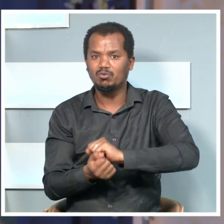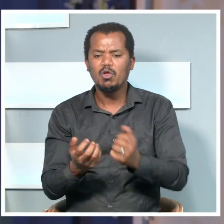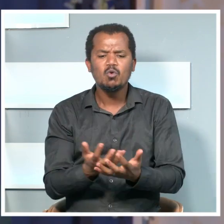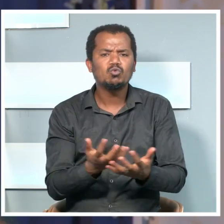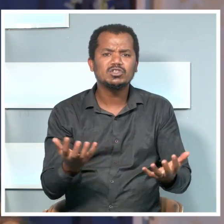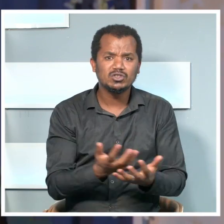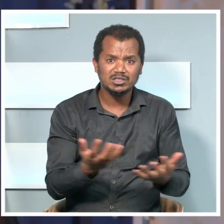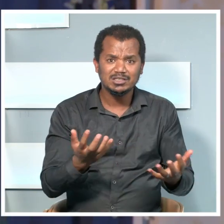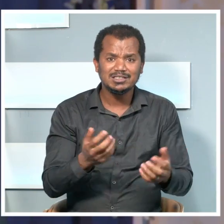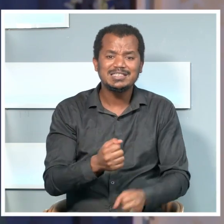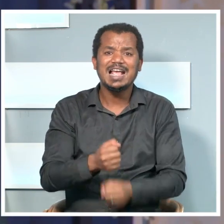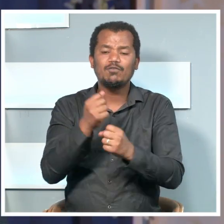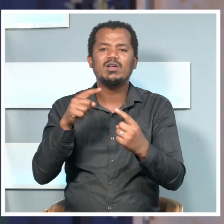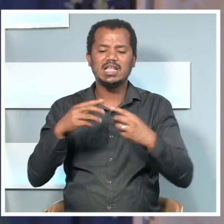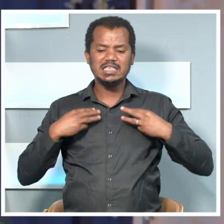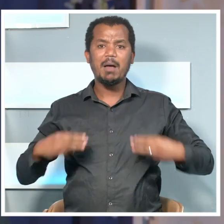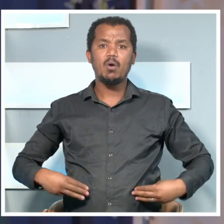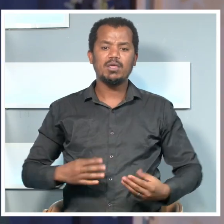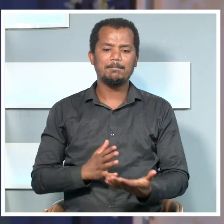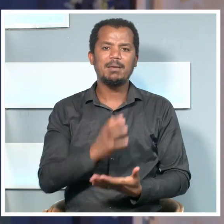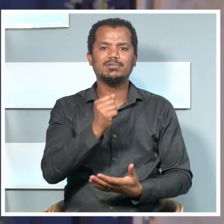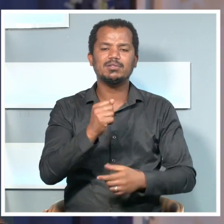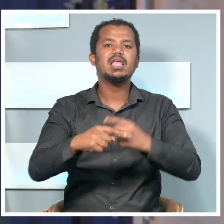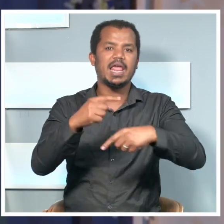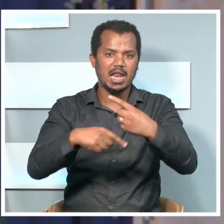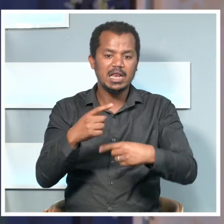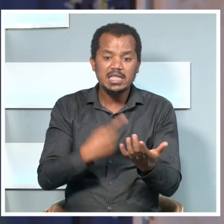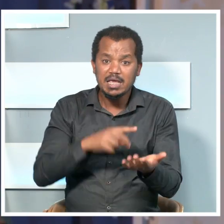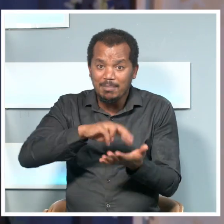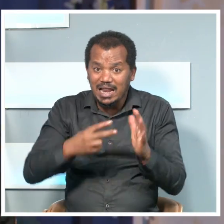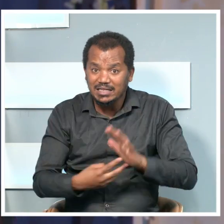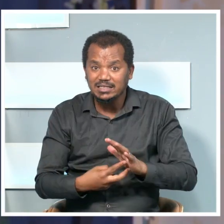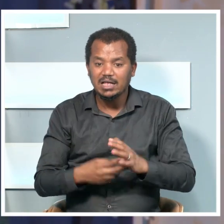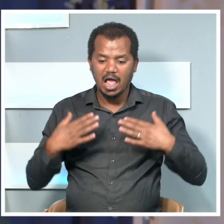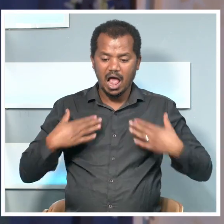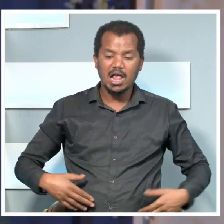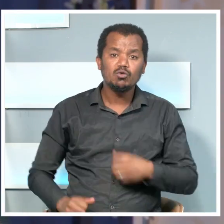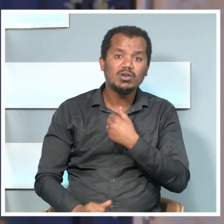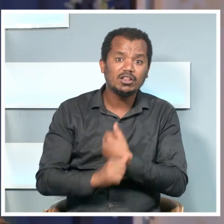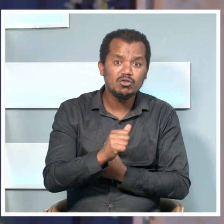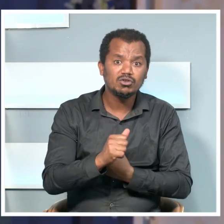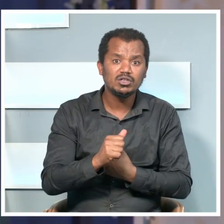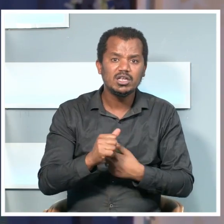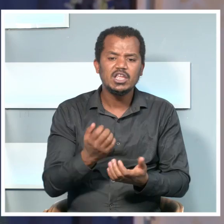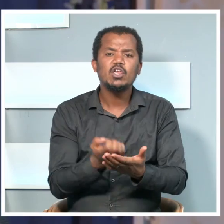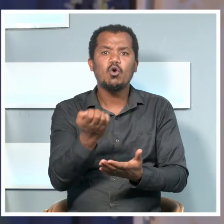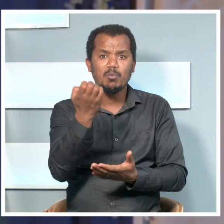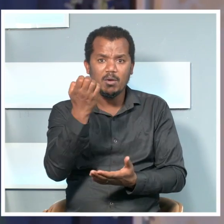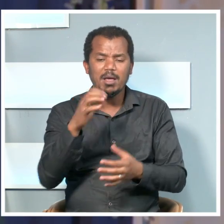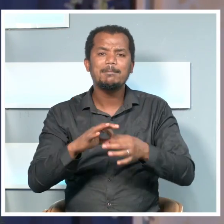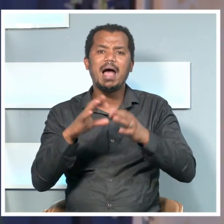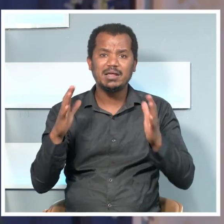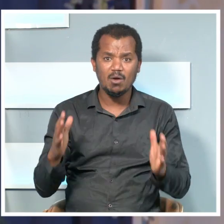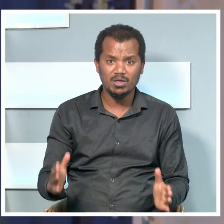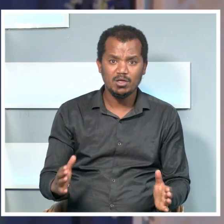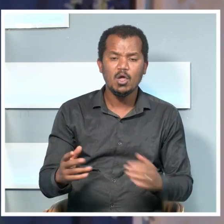ከቁሳዊ ድጋፍ ወደ ሰብአዊ መብት ወደሚባለው አፕሮች ሄዷል። ይሄ ማለት አካል ጉዳተኞች ኢኮኖሚያዊ፣